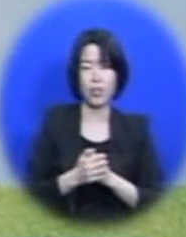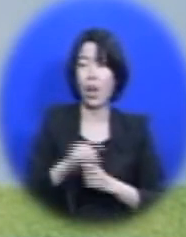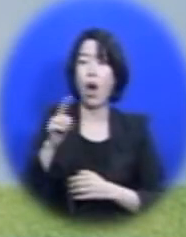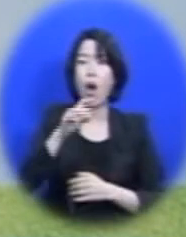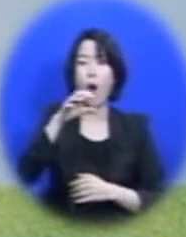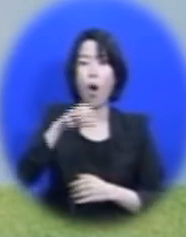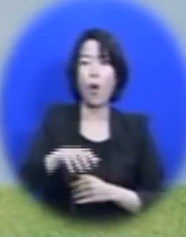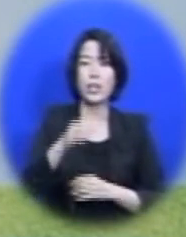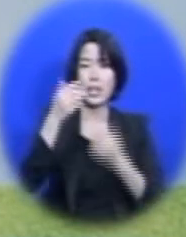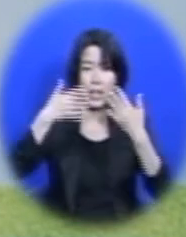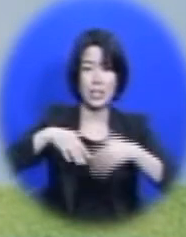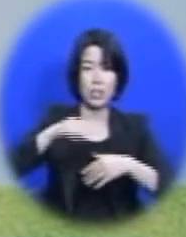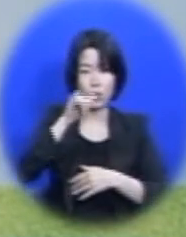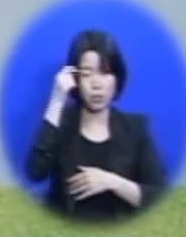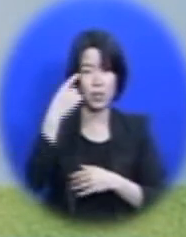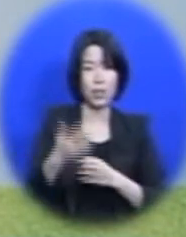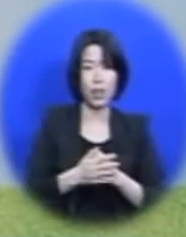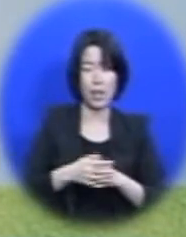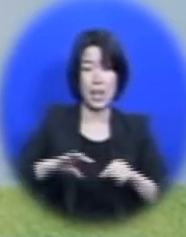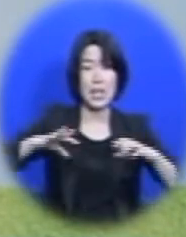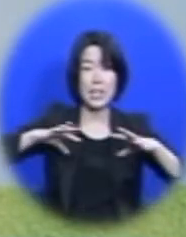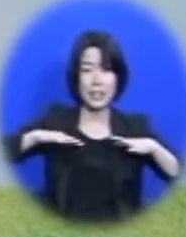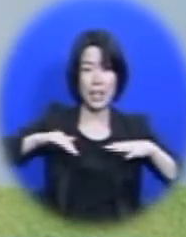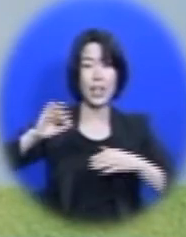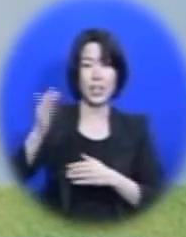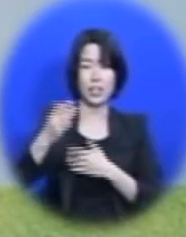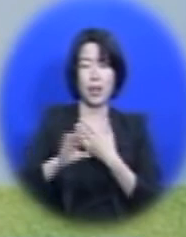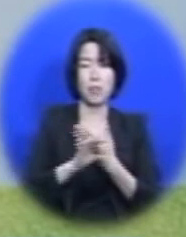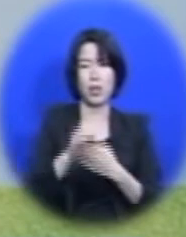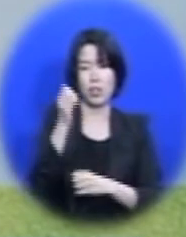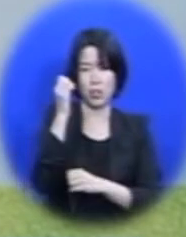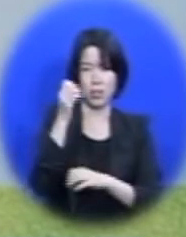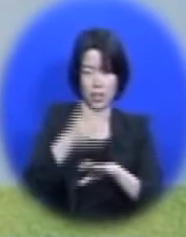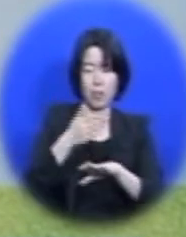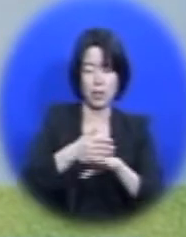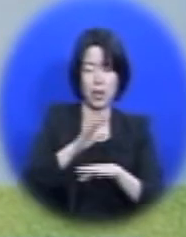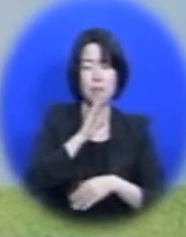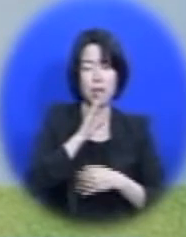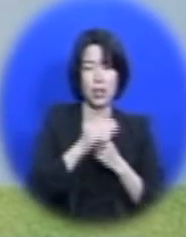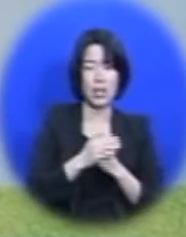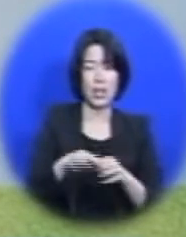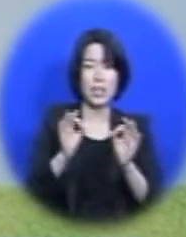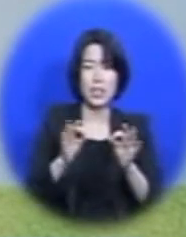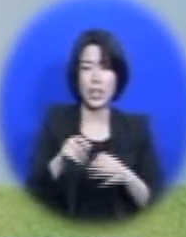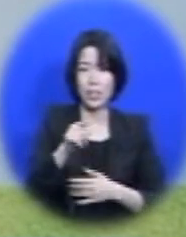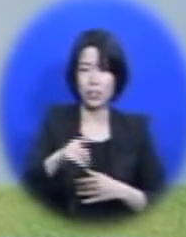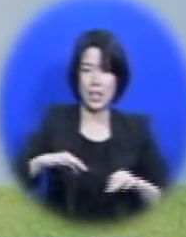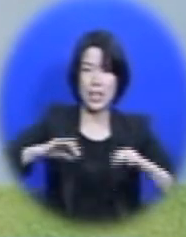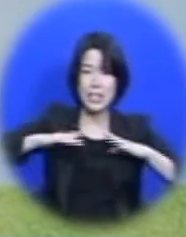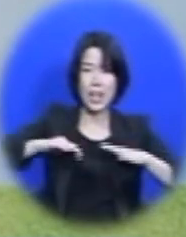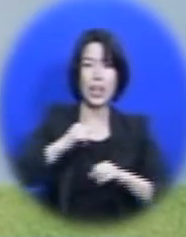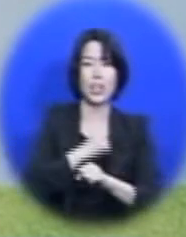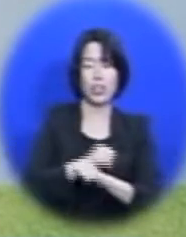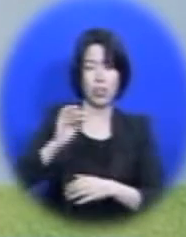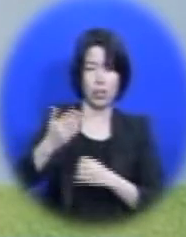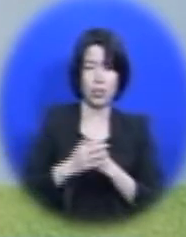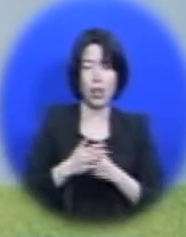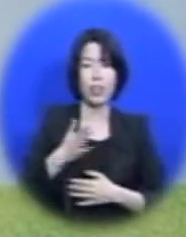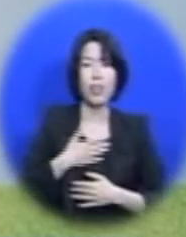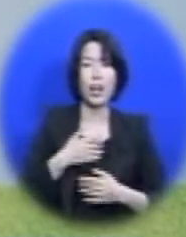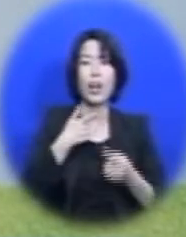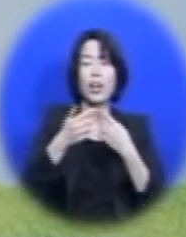어디가 기준입니까? 자랑이 되면 감사해요. 자랑. 이제는 그게 자랑이 됐어요. 내가 겪는